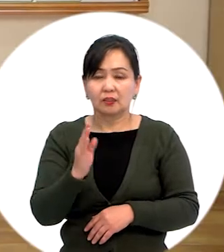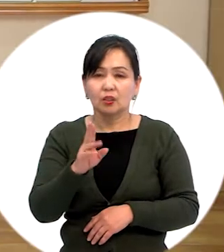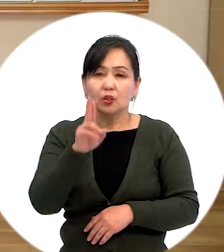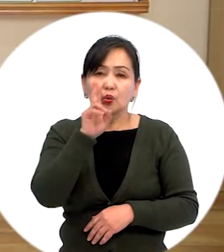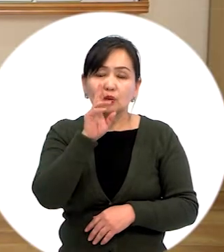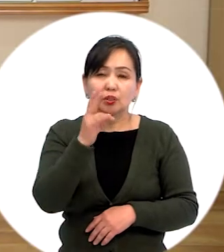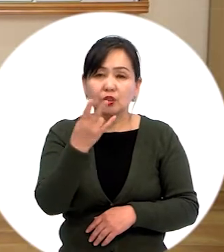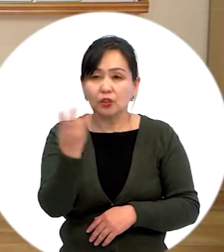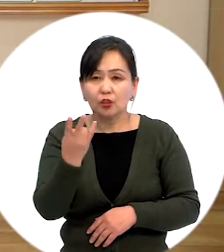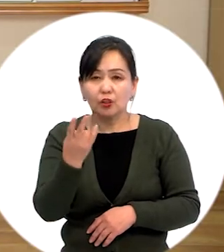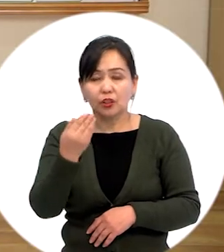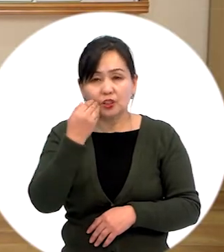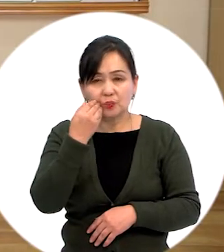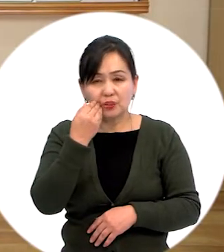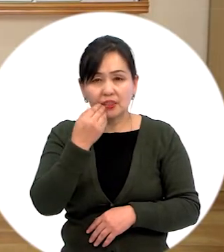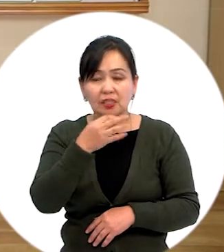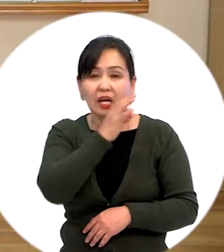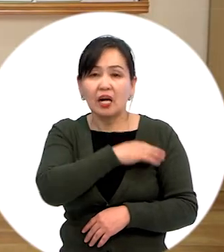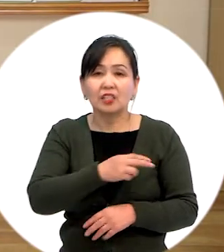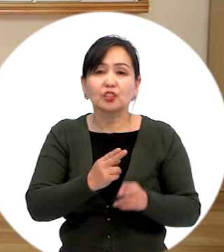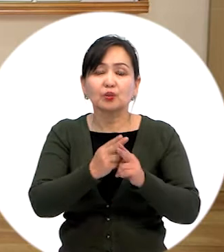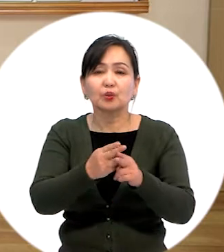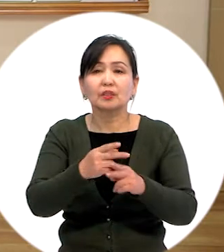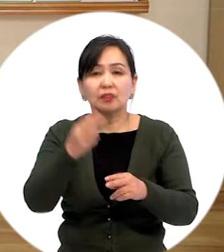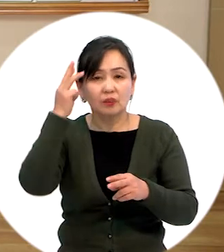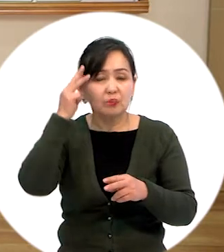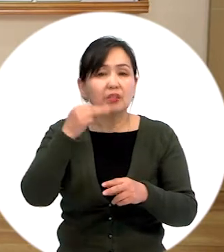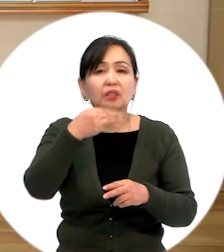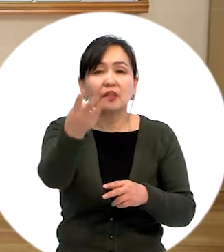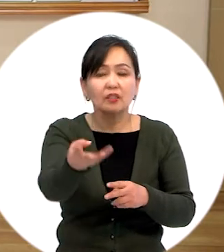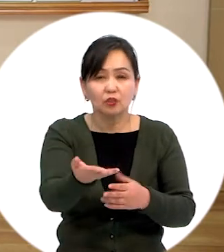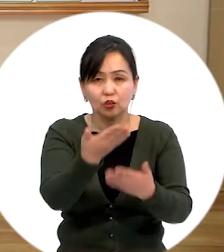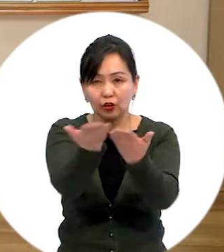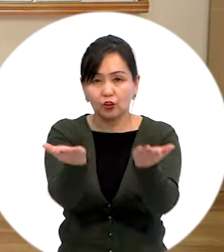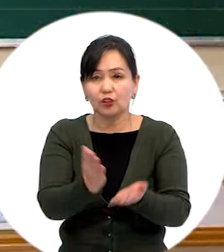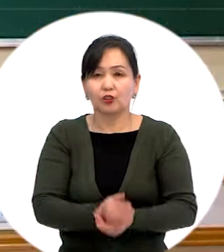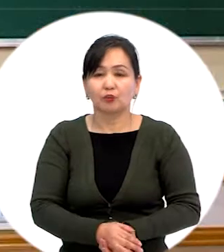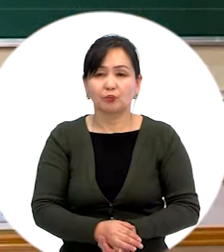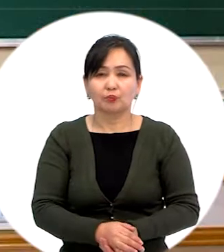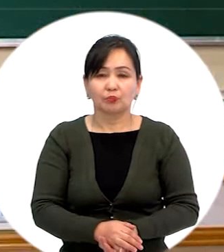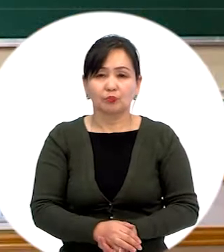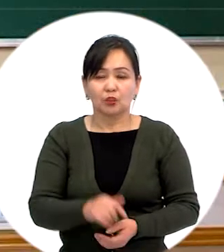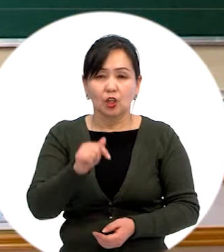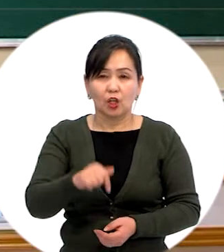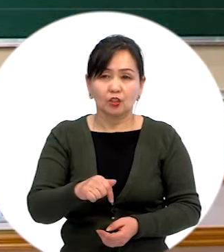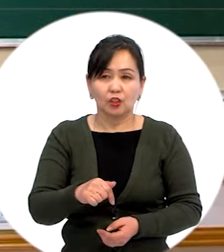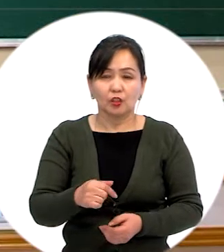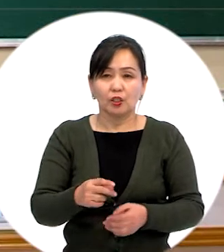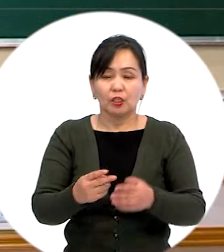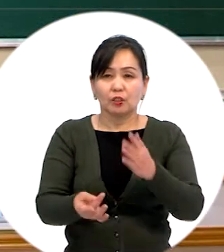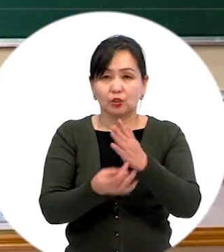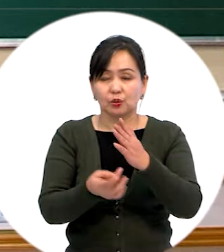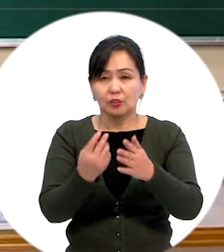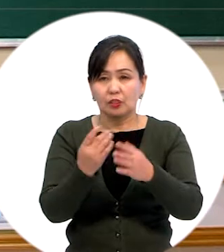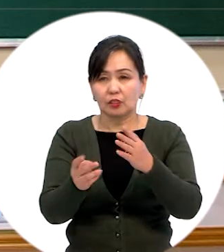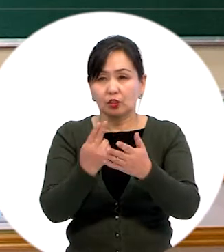Багш нь та нартаа хүнсний ногоо жимсний ашиг тусын талаар мэдээлэл өглөө. Одоо бүгдээрээ